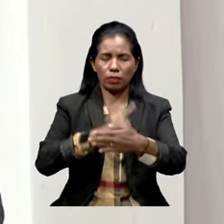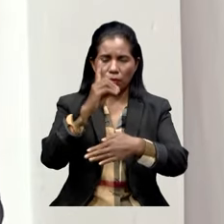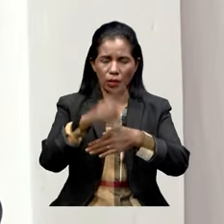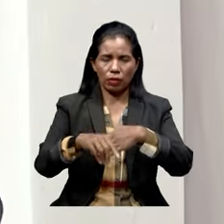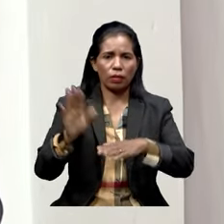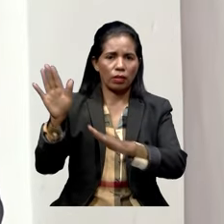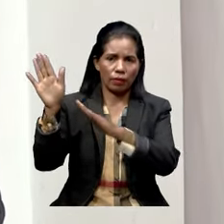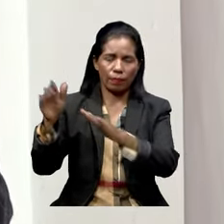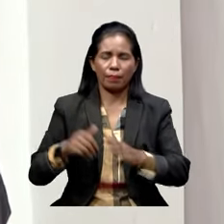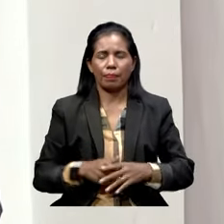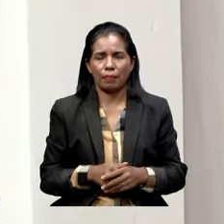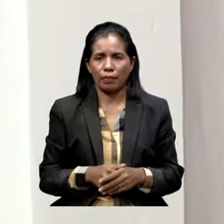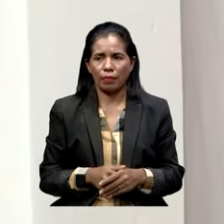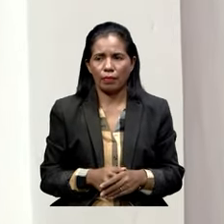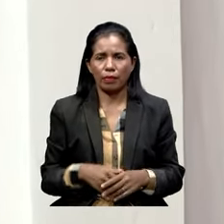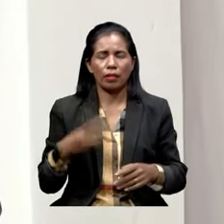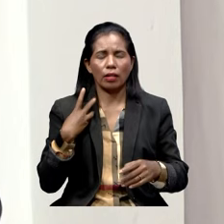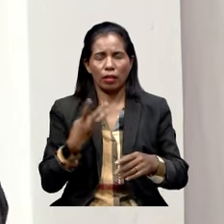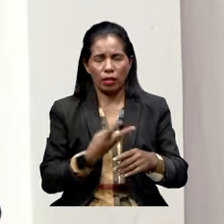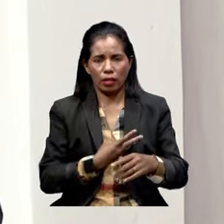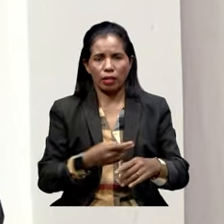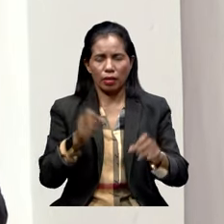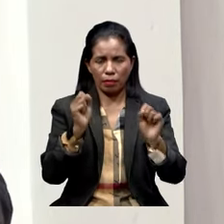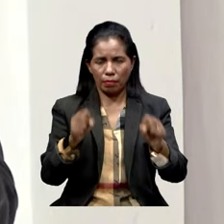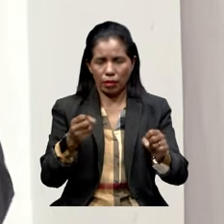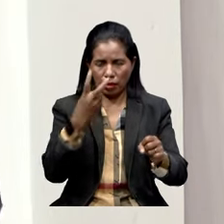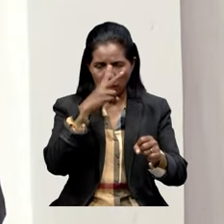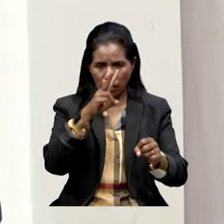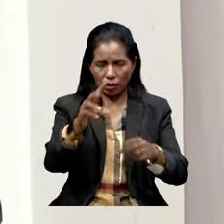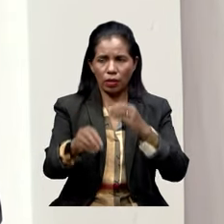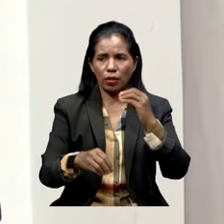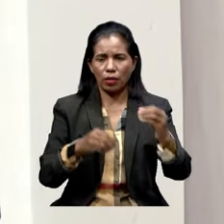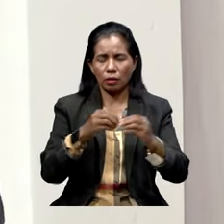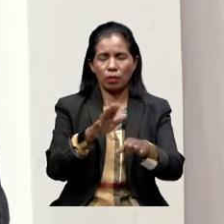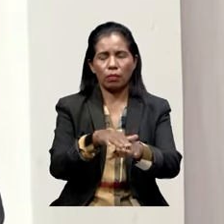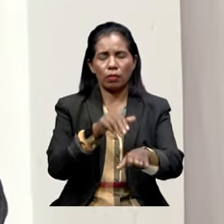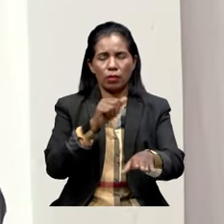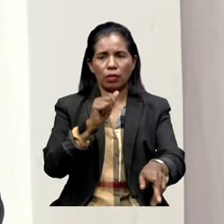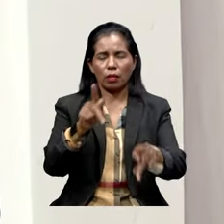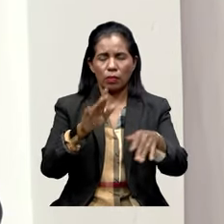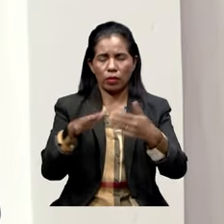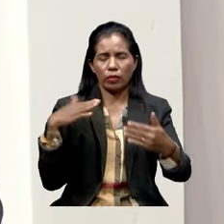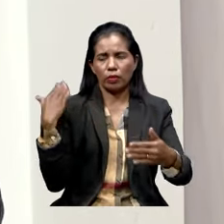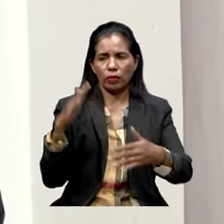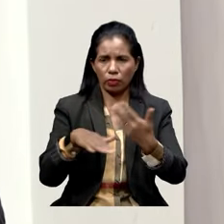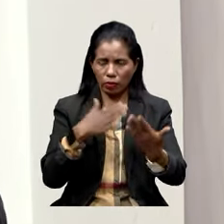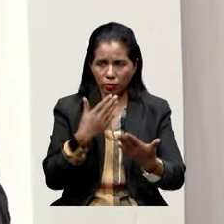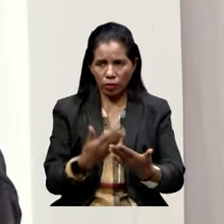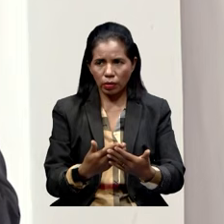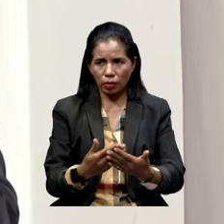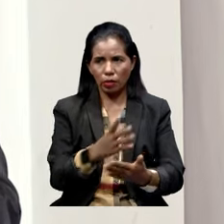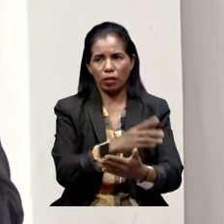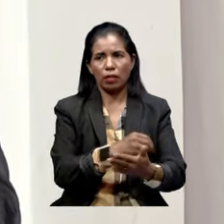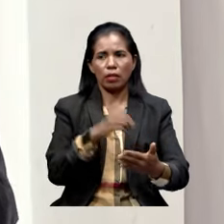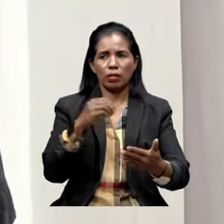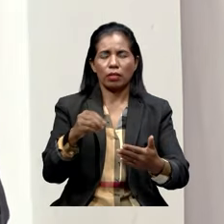Ini juga boleh dilakukan dengan membawa anak-anak muda generasi kedua dan